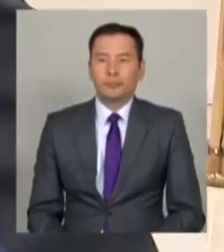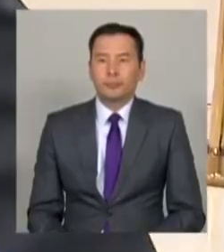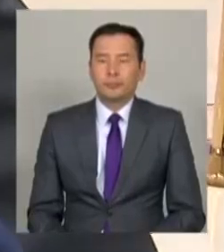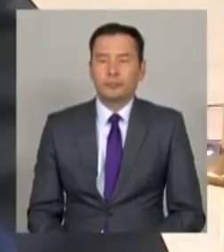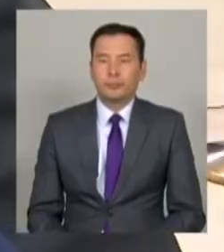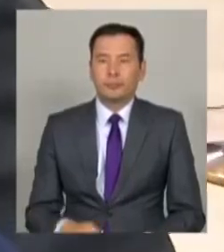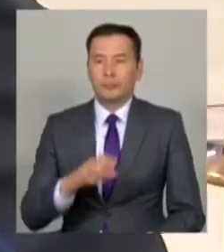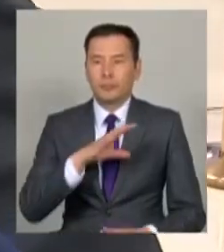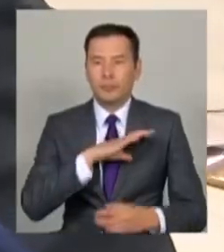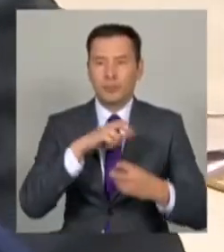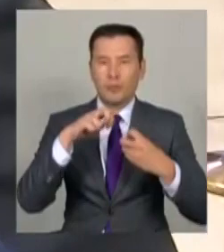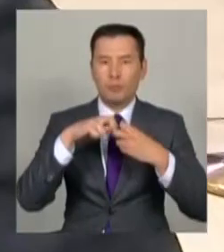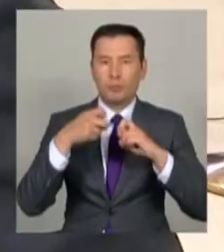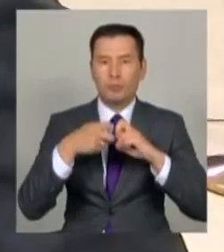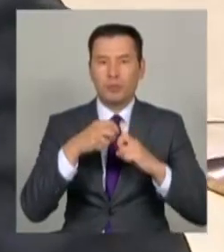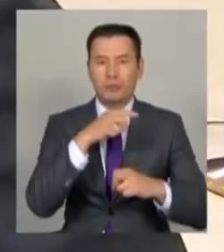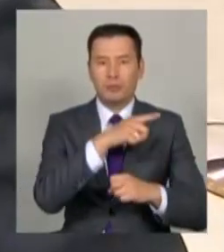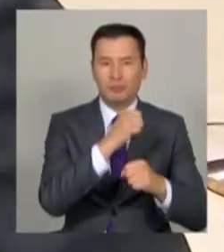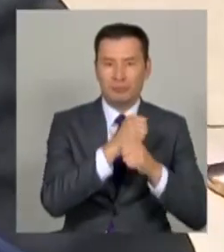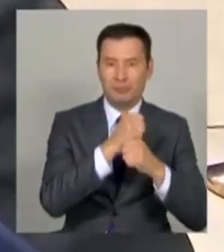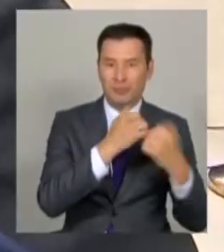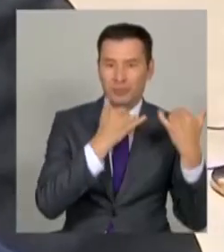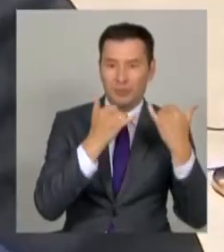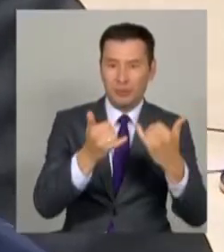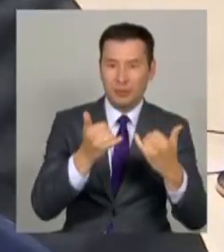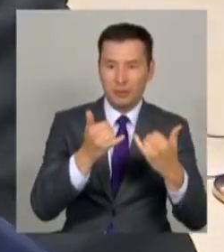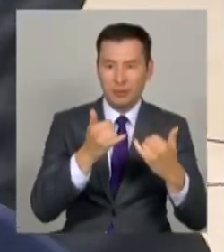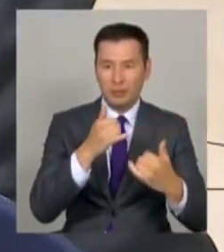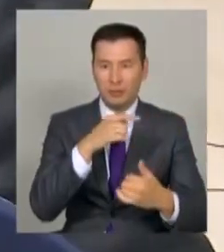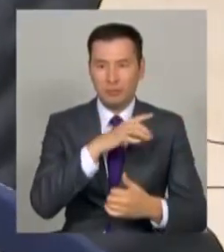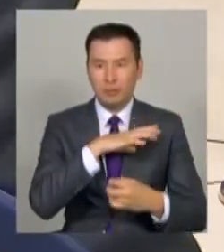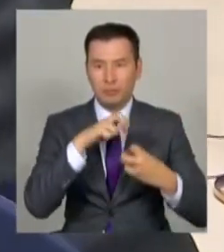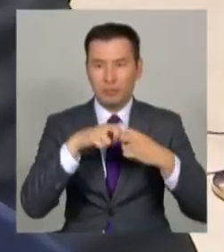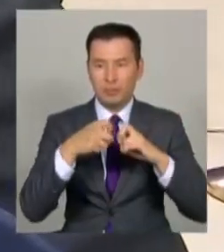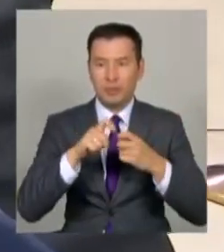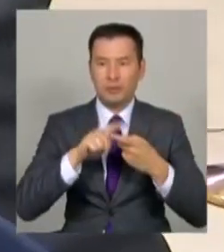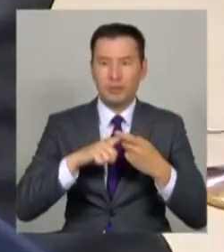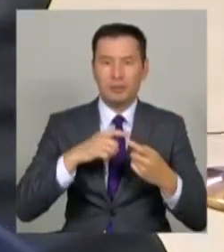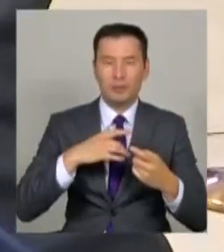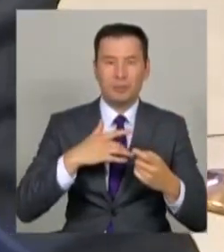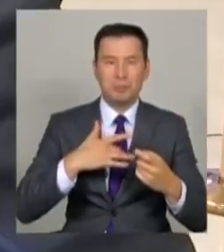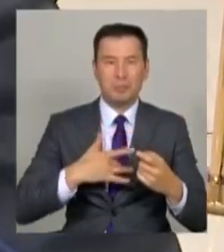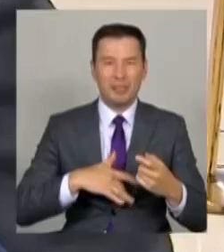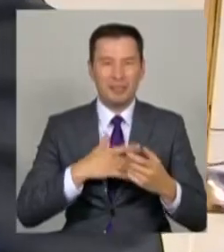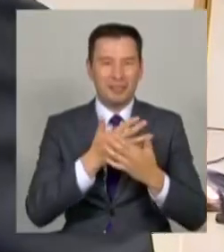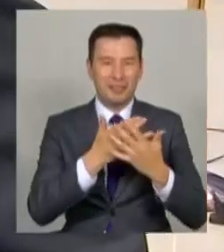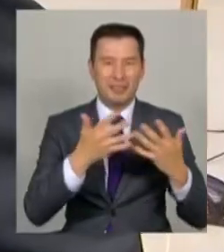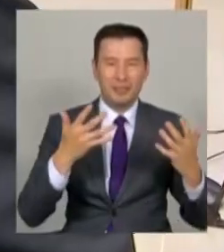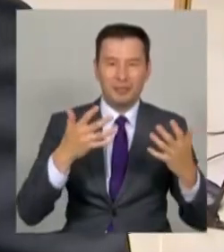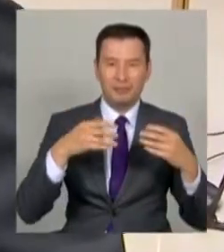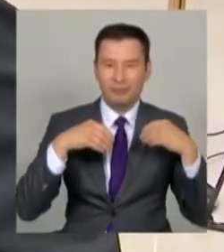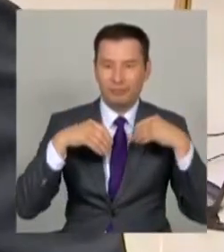Была проблема со стороны производителей. Со стороны производителей минеральных удобрений у нас по правилам